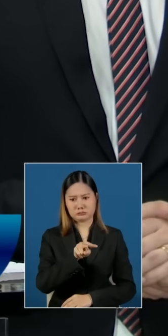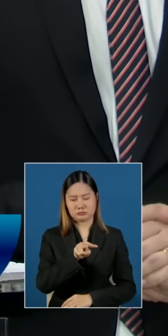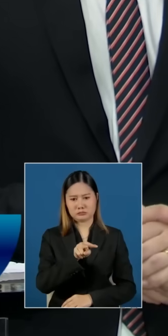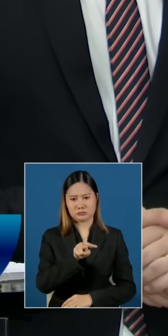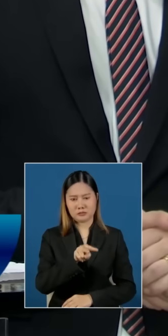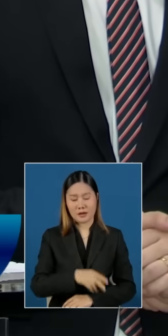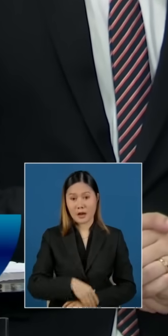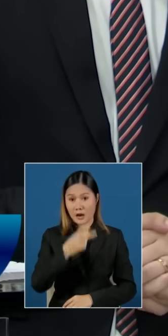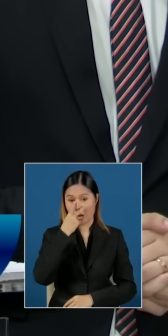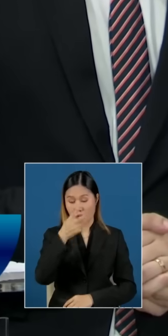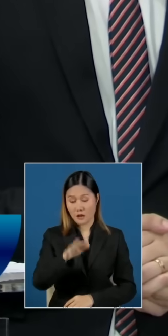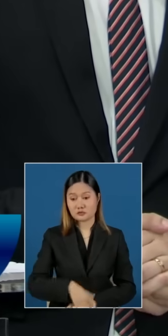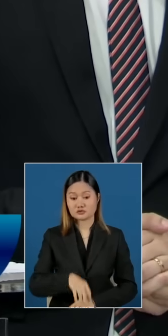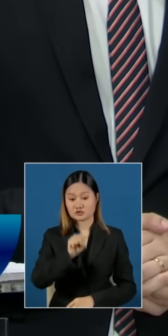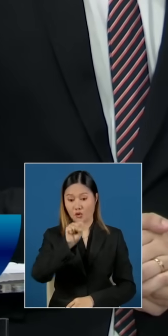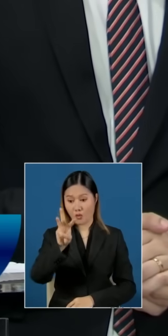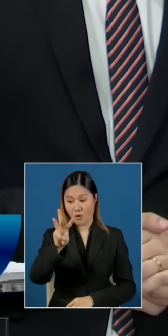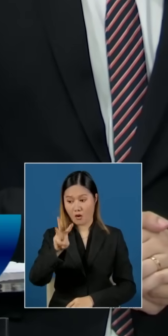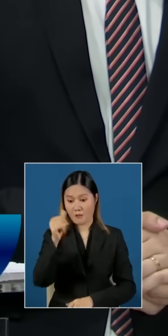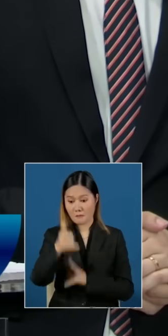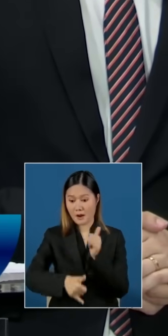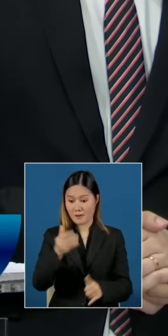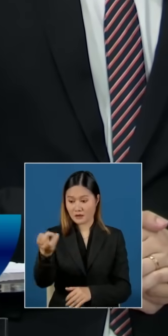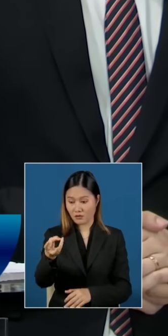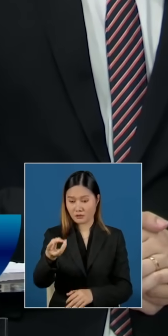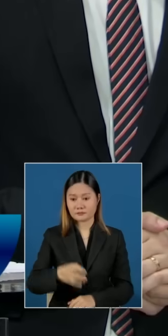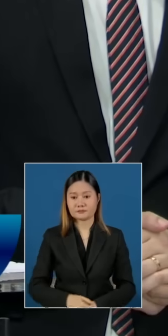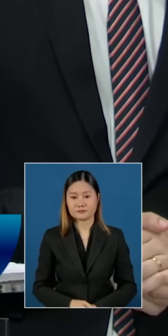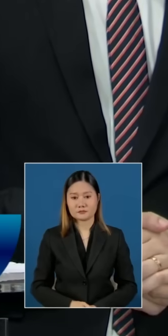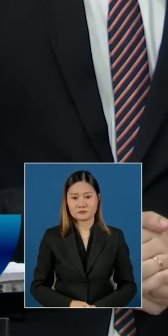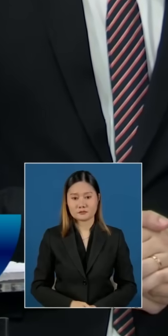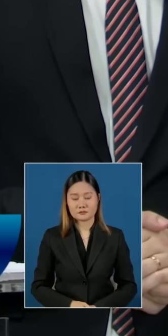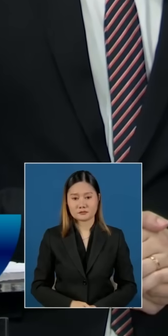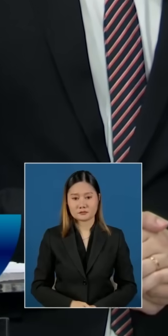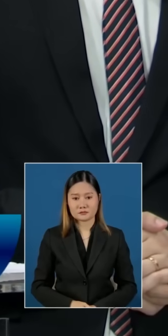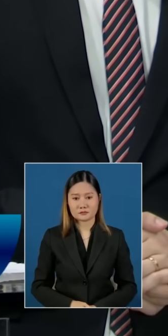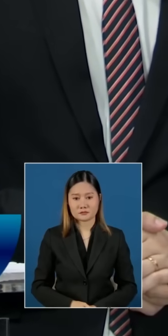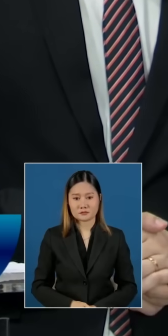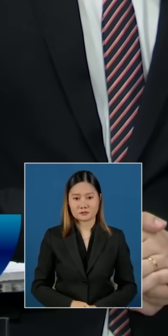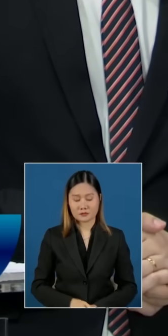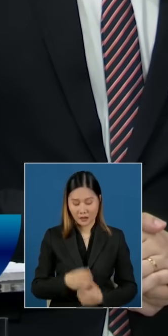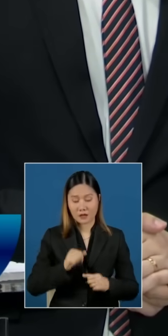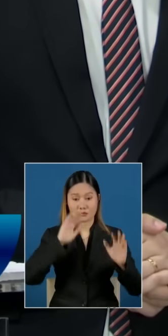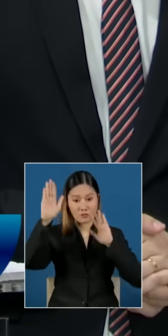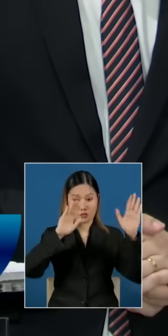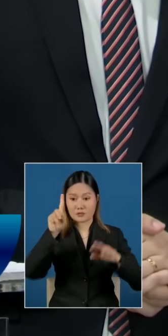เมื่อเห็นว่าเสียงสว.อาจจะไม่มากพอหรือเปล่าทำให้ไม่นำไปสู่การลงมตินะ